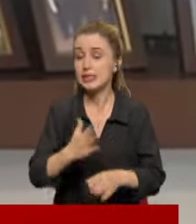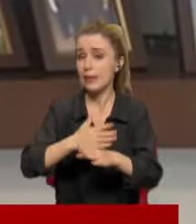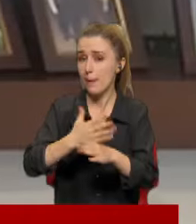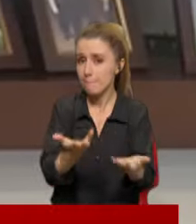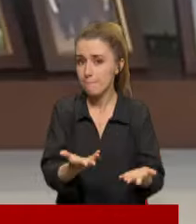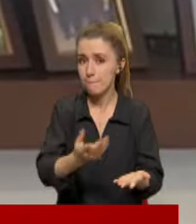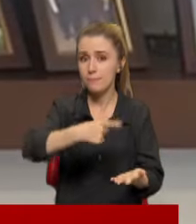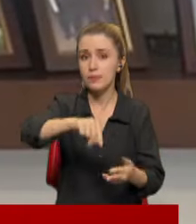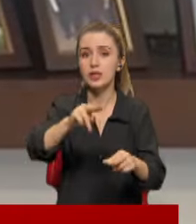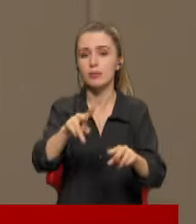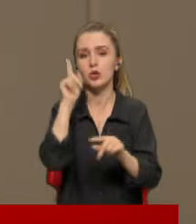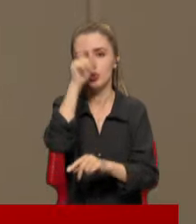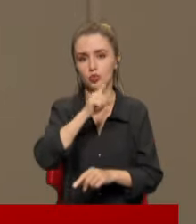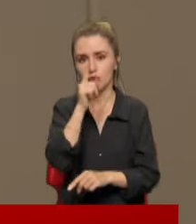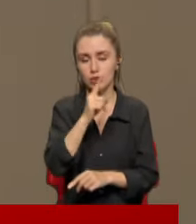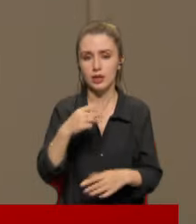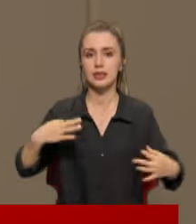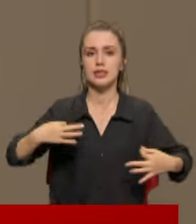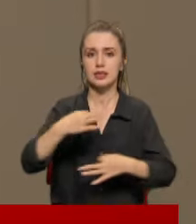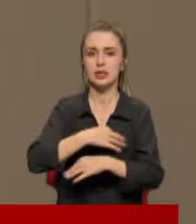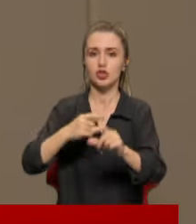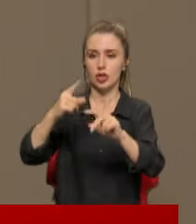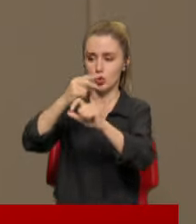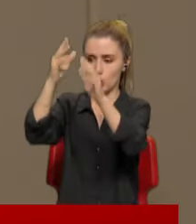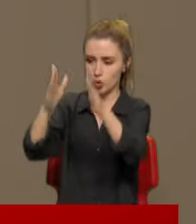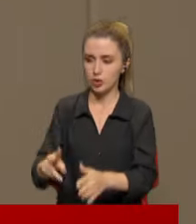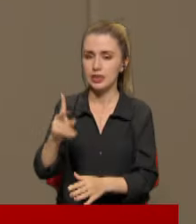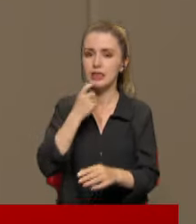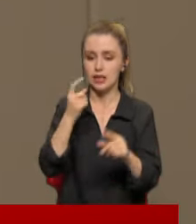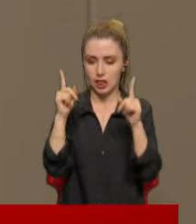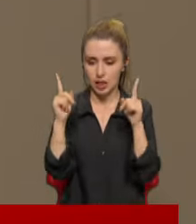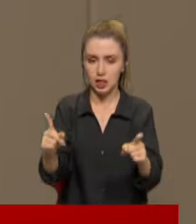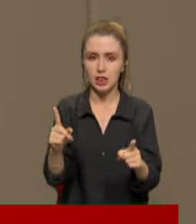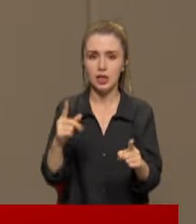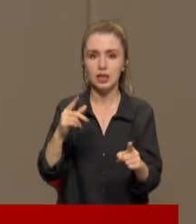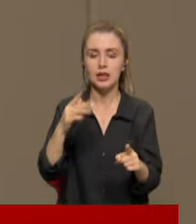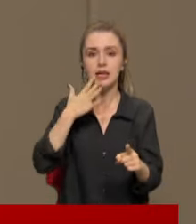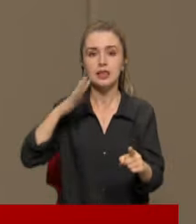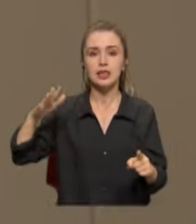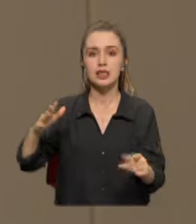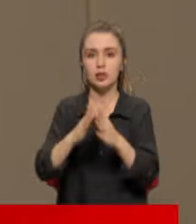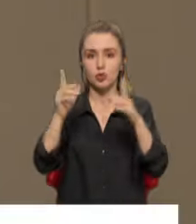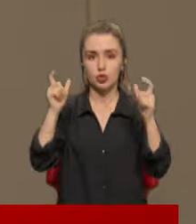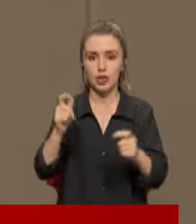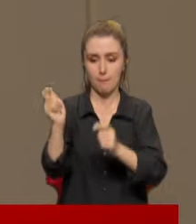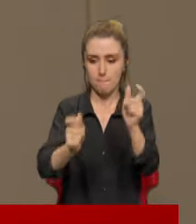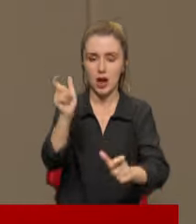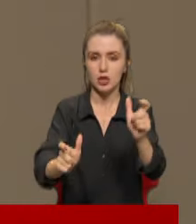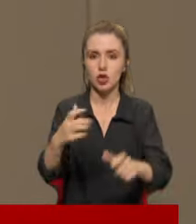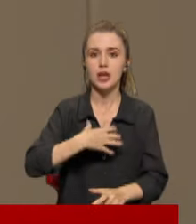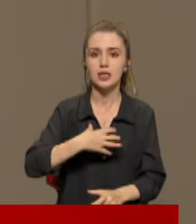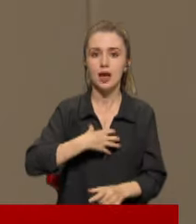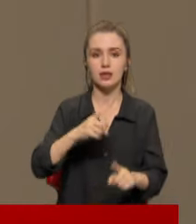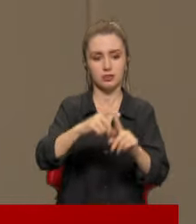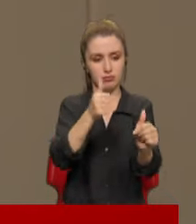musunuz? Sizin gibiler yüzünden. Sayın Cahit Özkan, 2 sene boyunca Denizli Büyükşehir personelini kendi